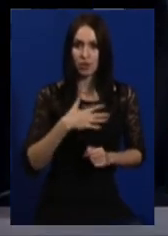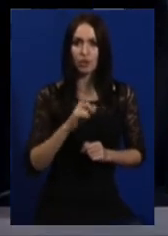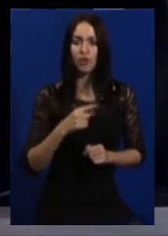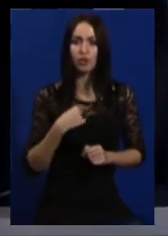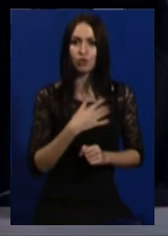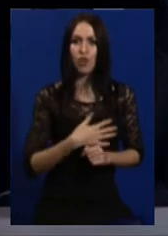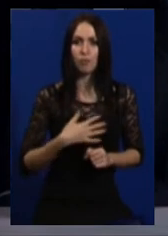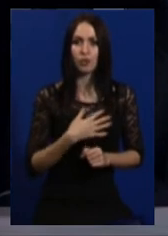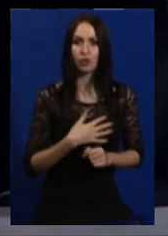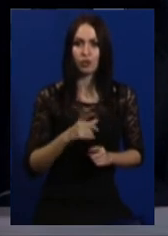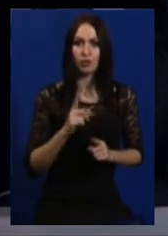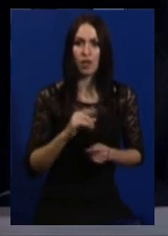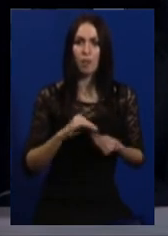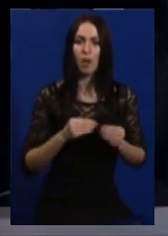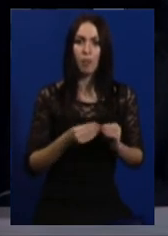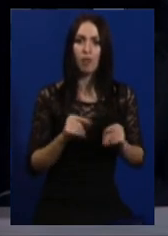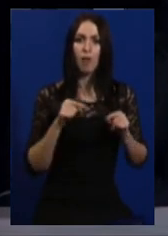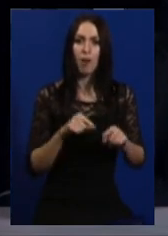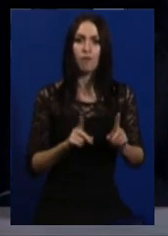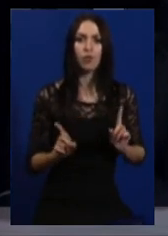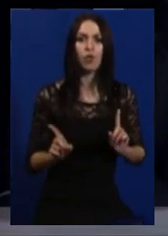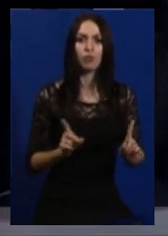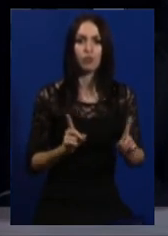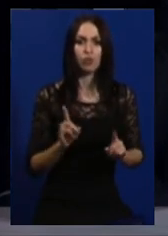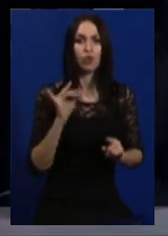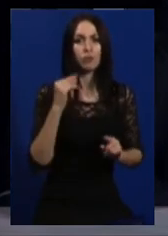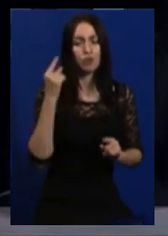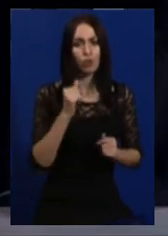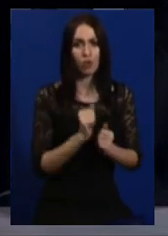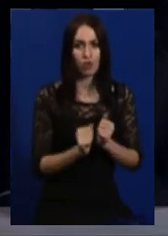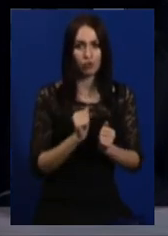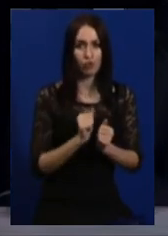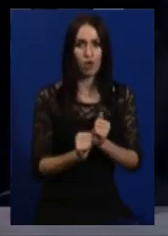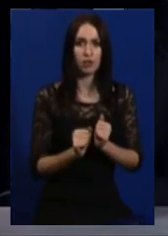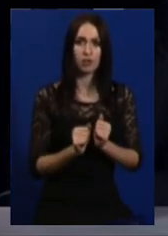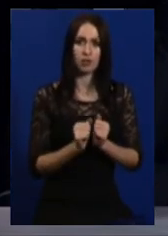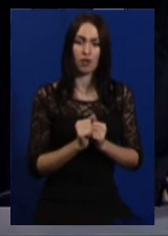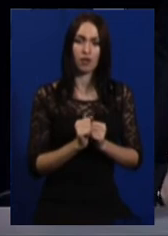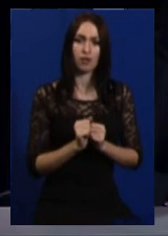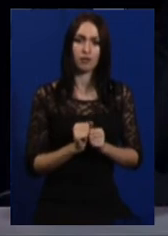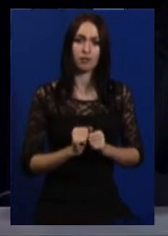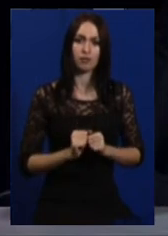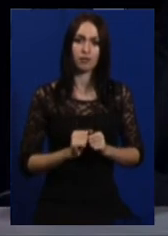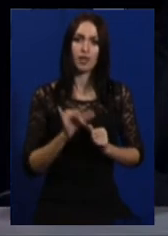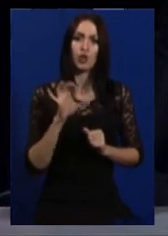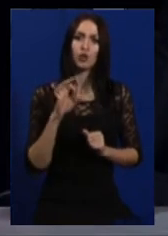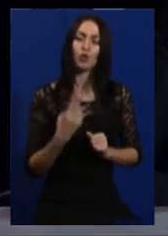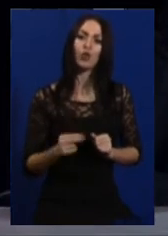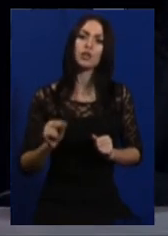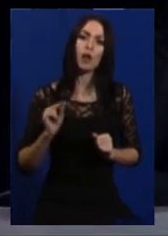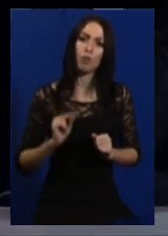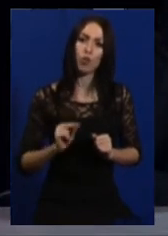переживал проблема в том что и психологи часто и фото работники